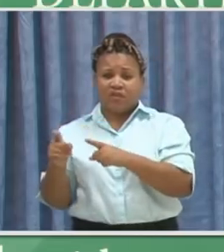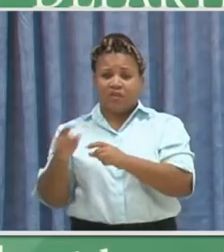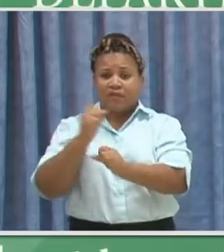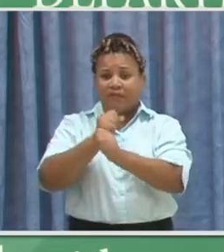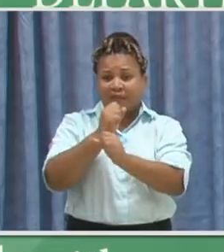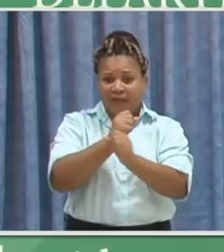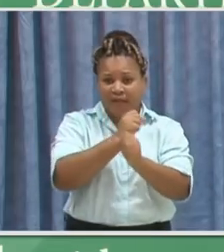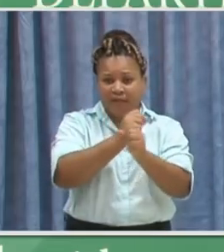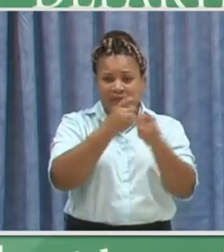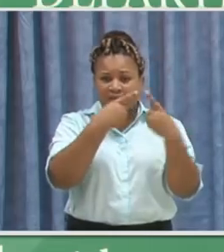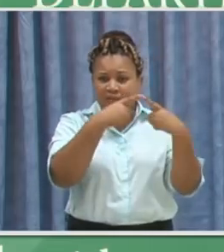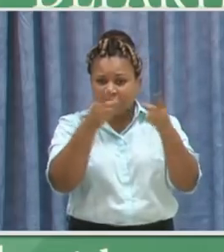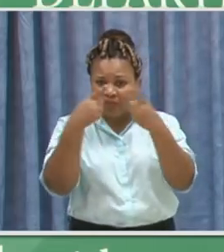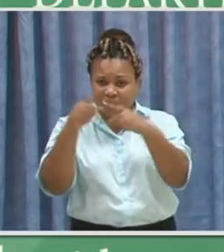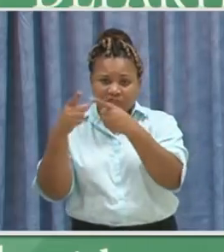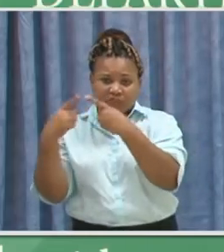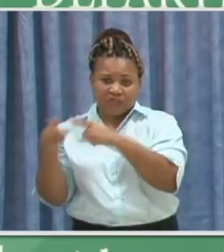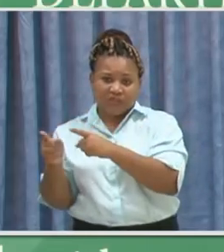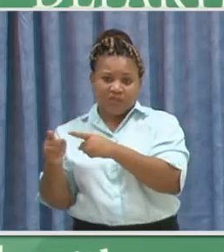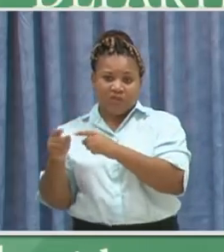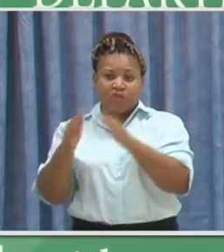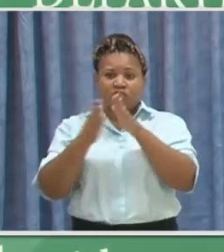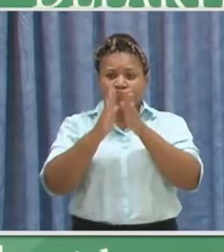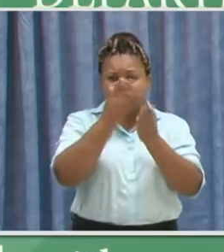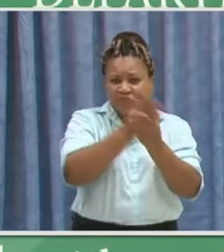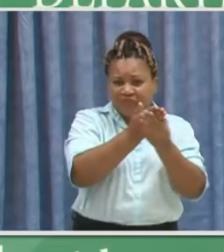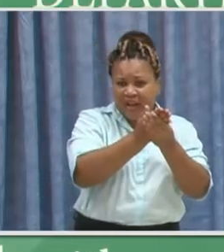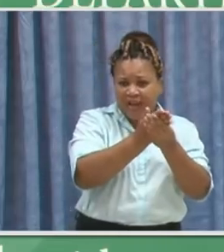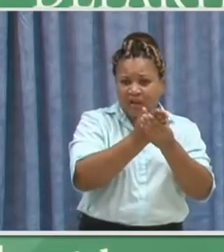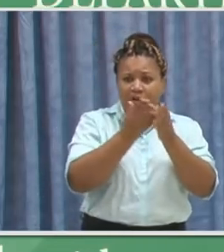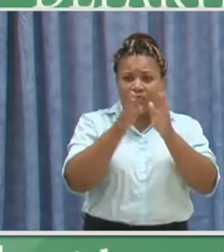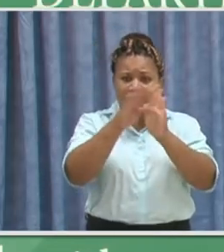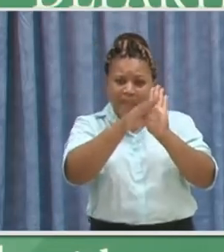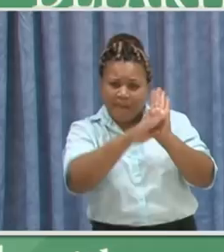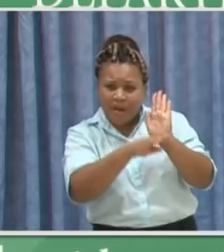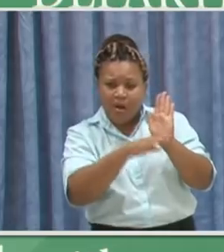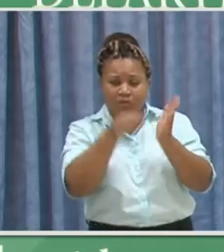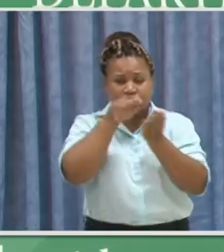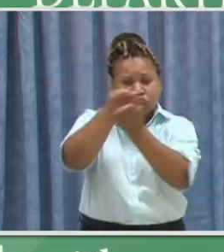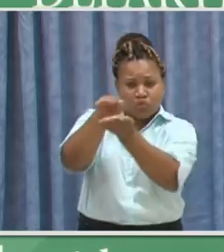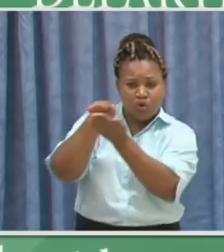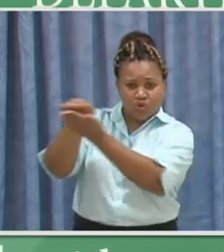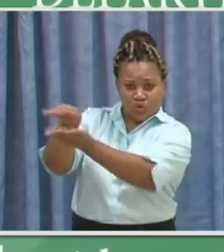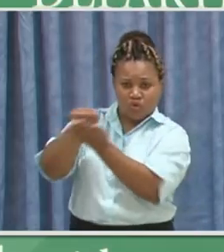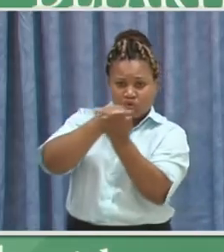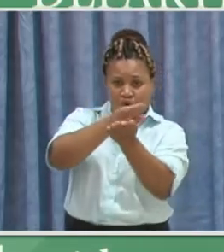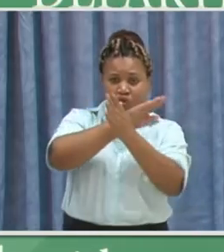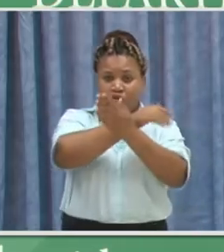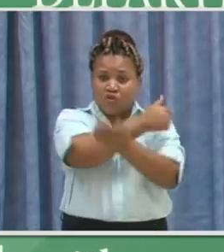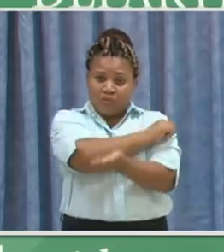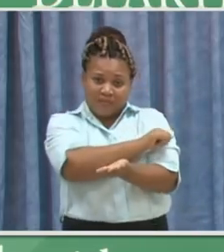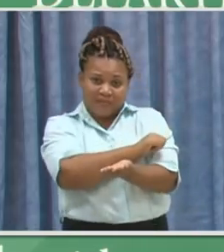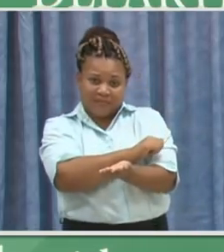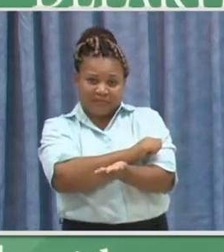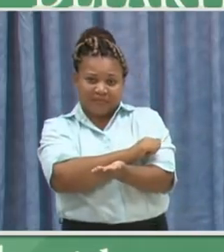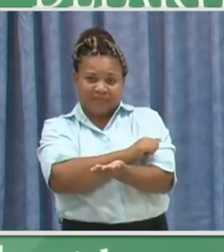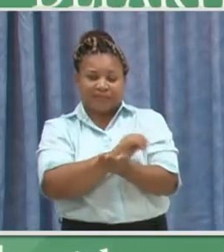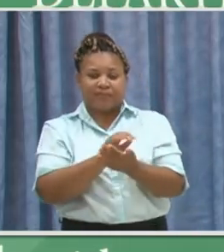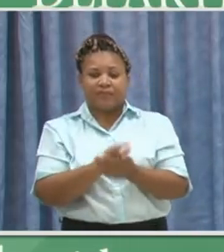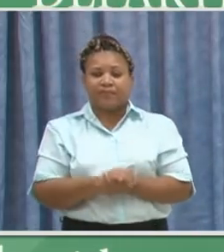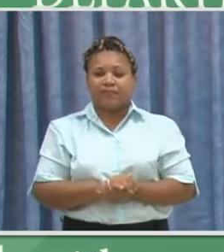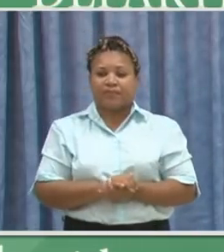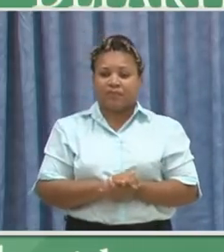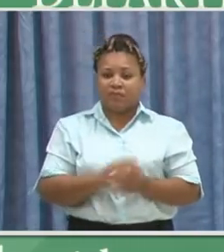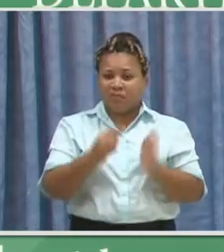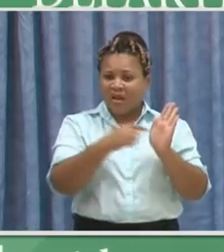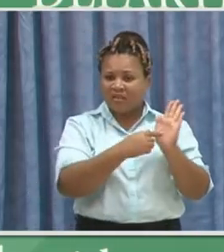privé ou bien le secteur gouvernement. Et ça, c'est un plan pour une guidance pour gagner envoyé